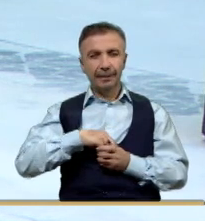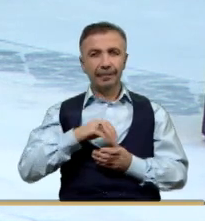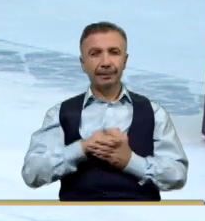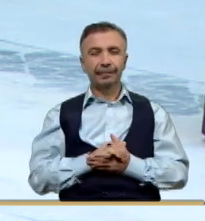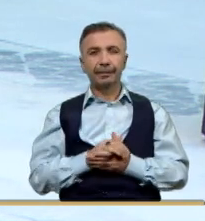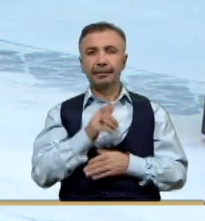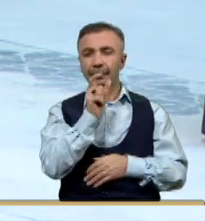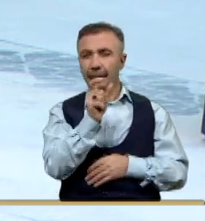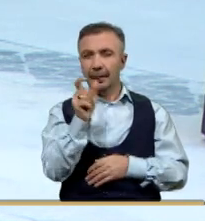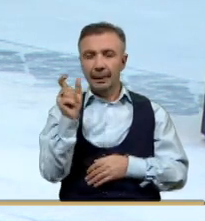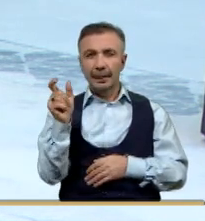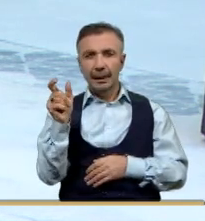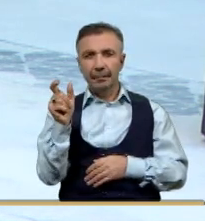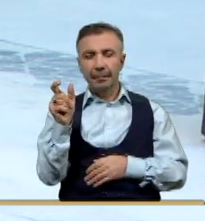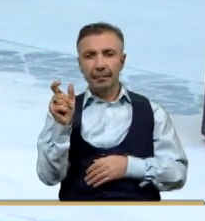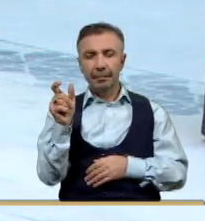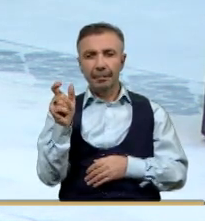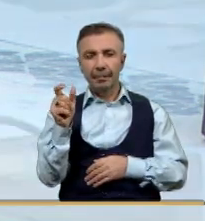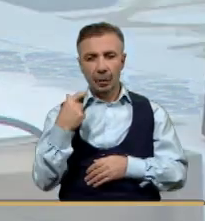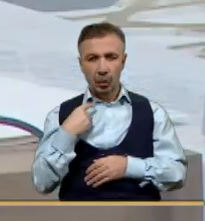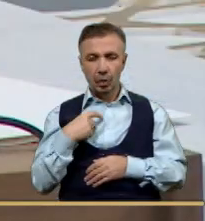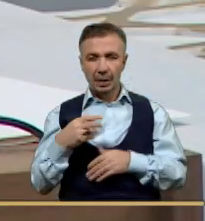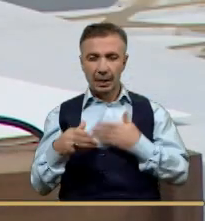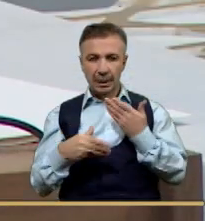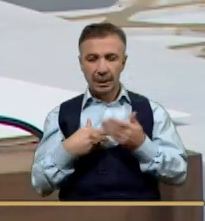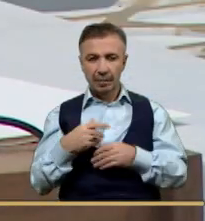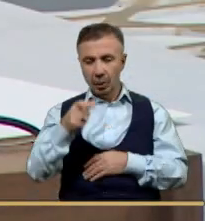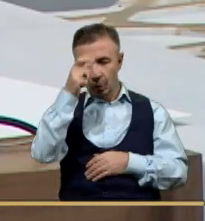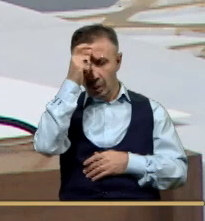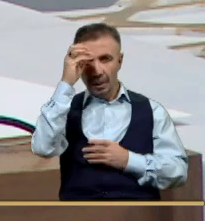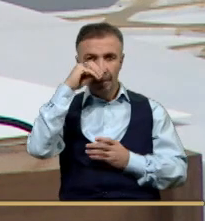kelimelerimi seçerek kullanacağım. Ülkemizdeki